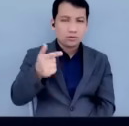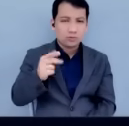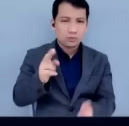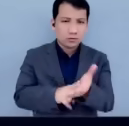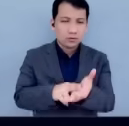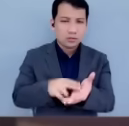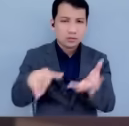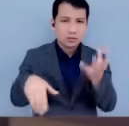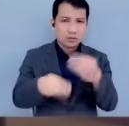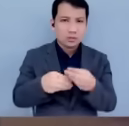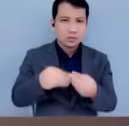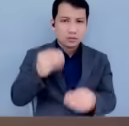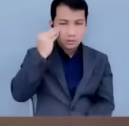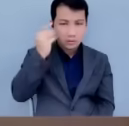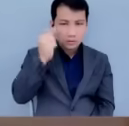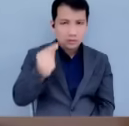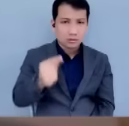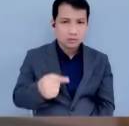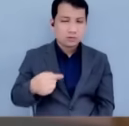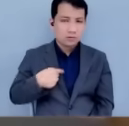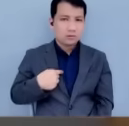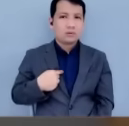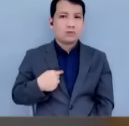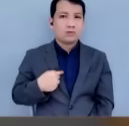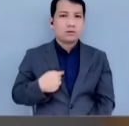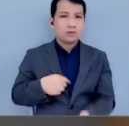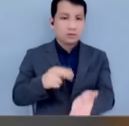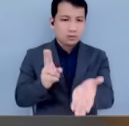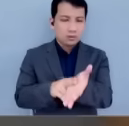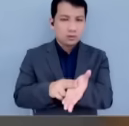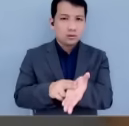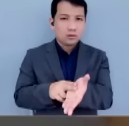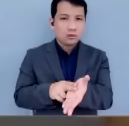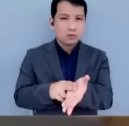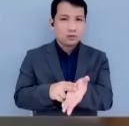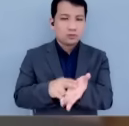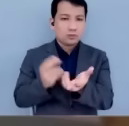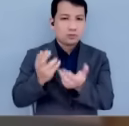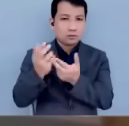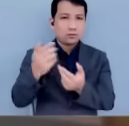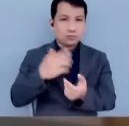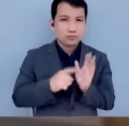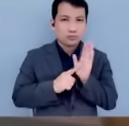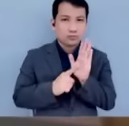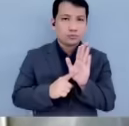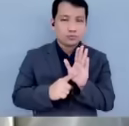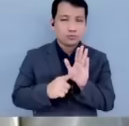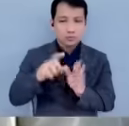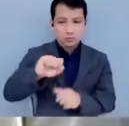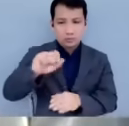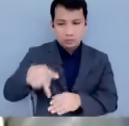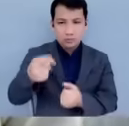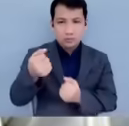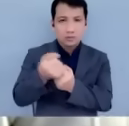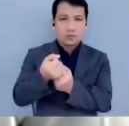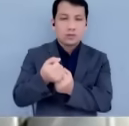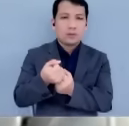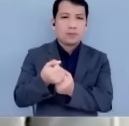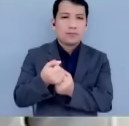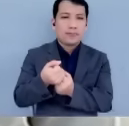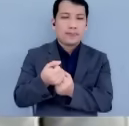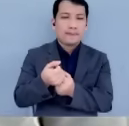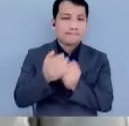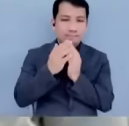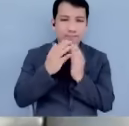Zubiri ako iy signed a resolution to show my support kay s and gratitude dinefend